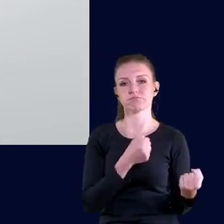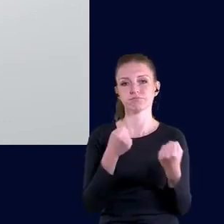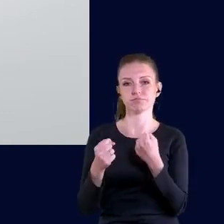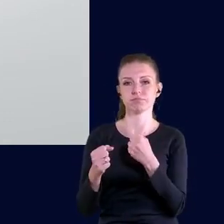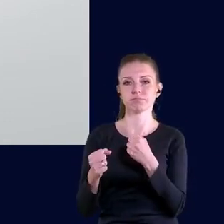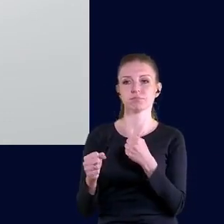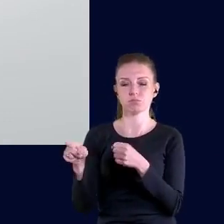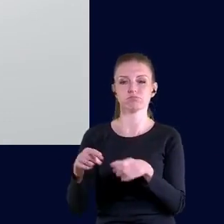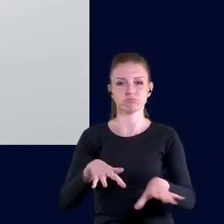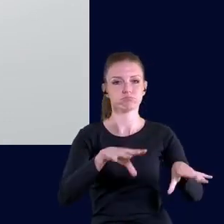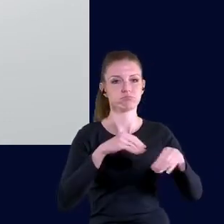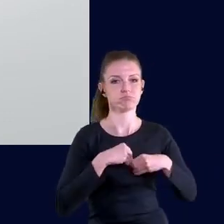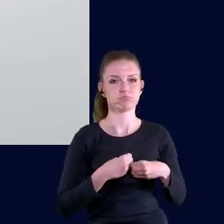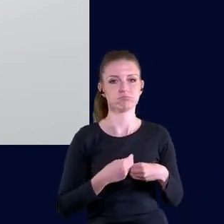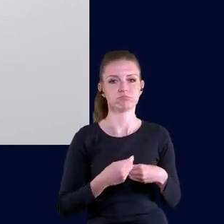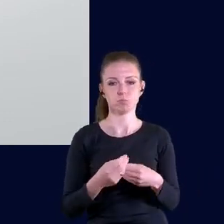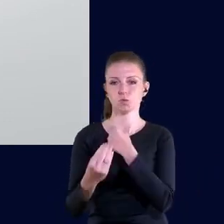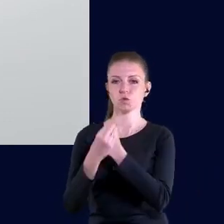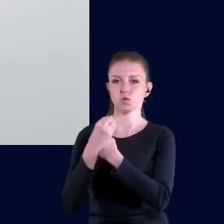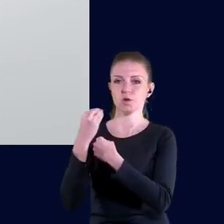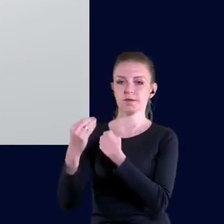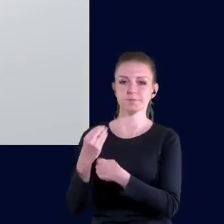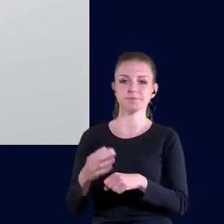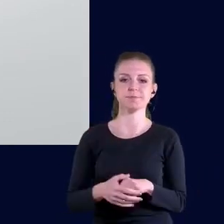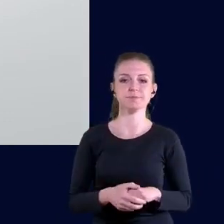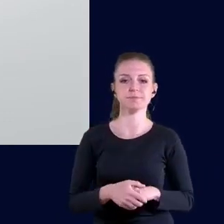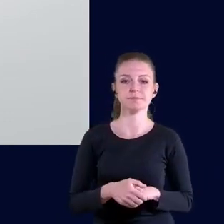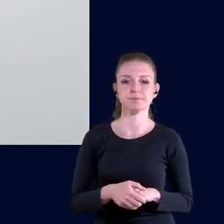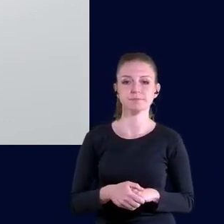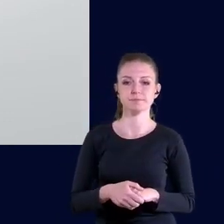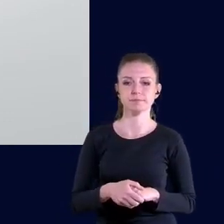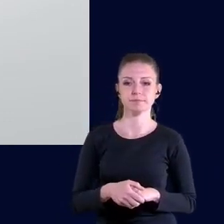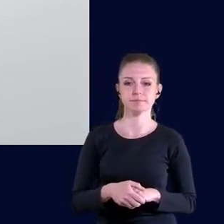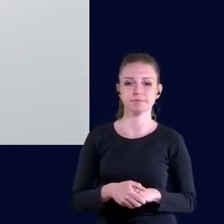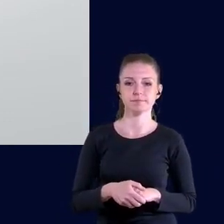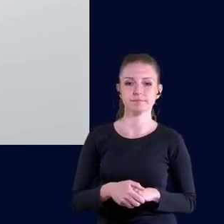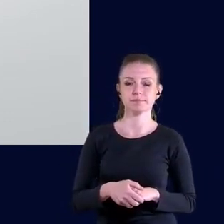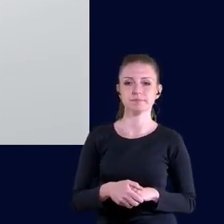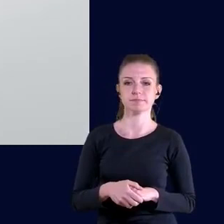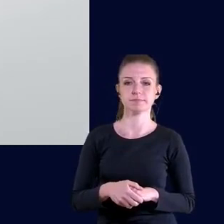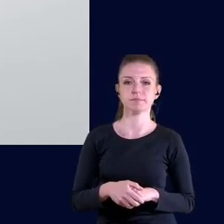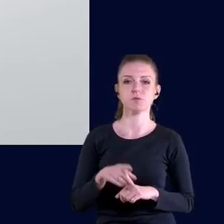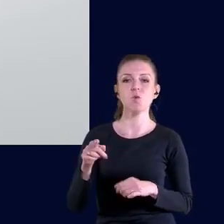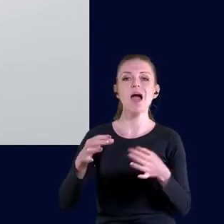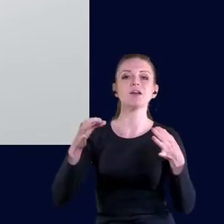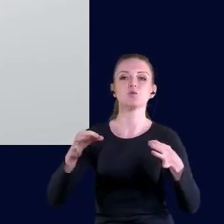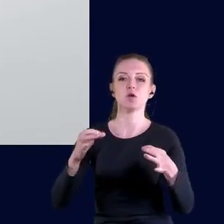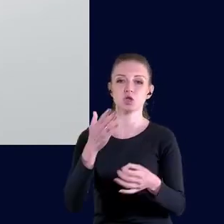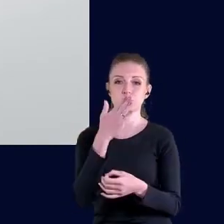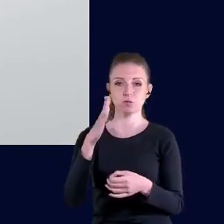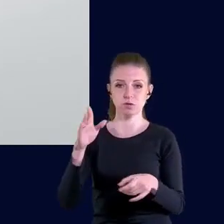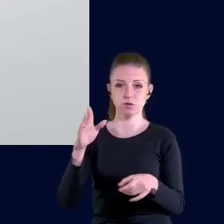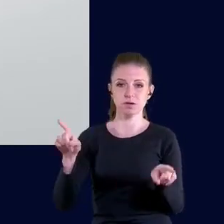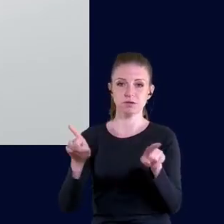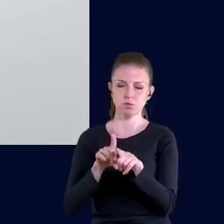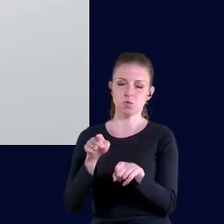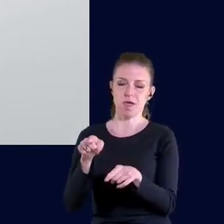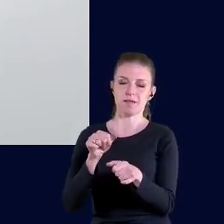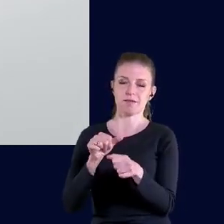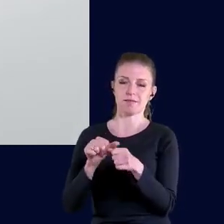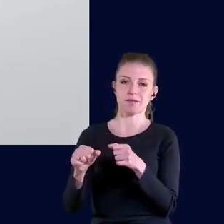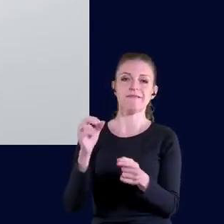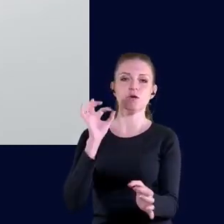mówiłam także na stronie aktualności biblioteki pojawiają się informacje o szkoleniach